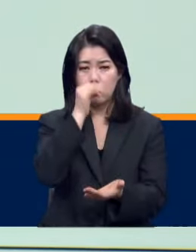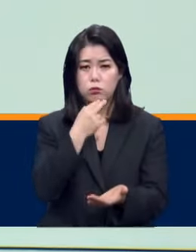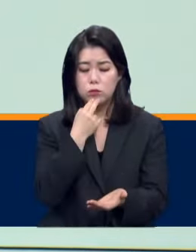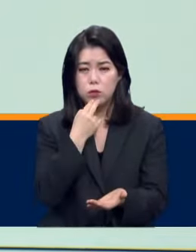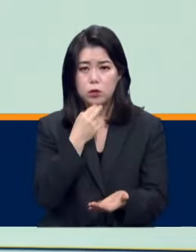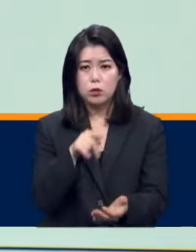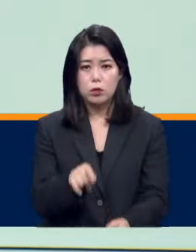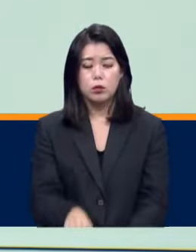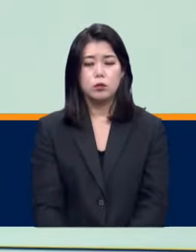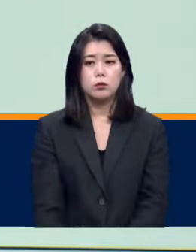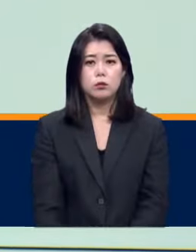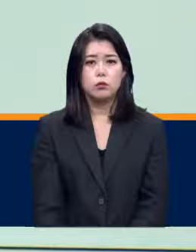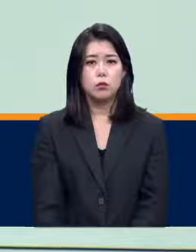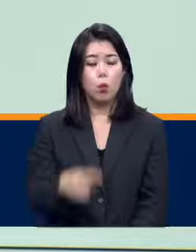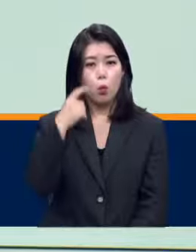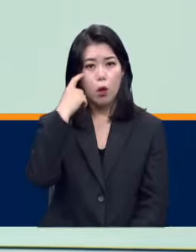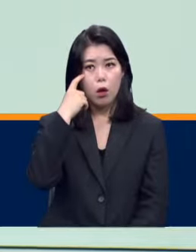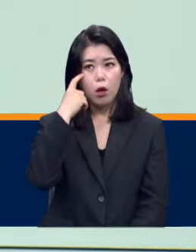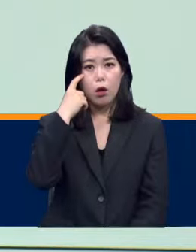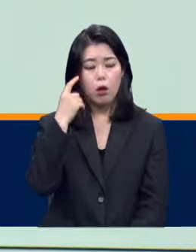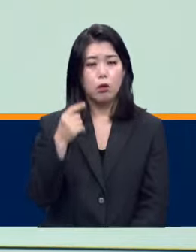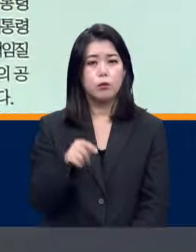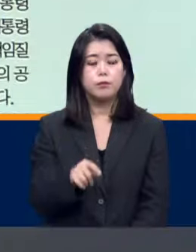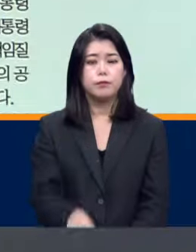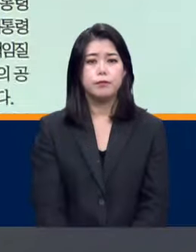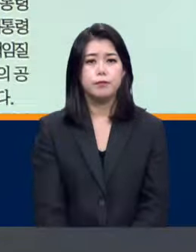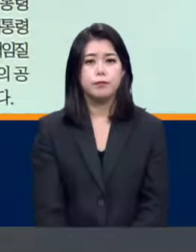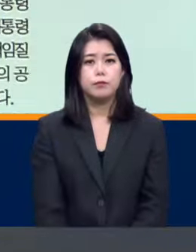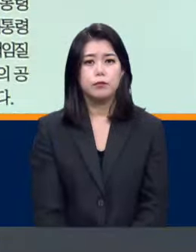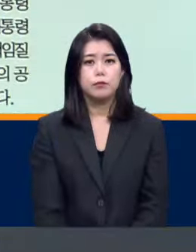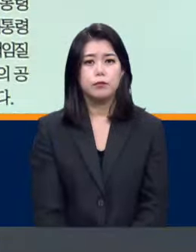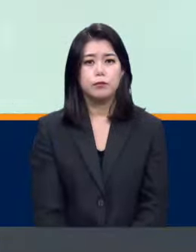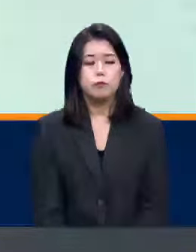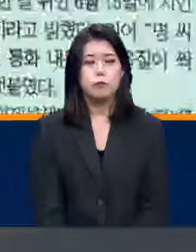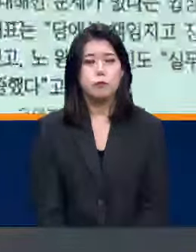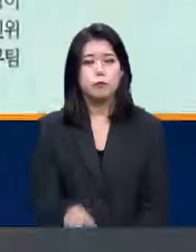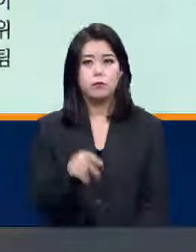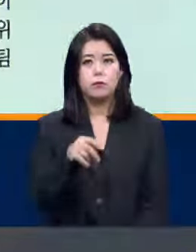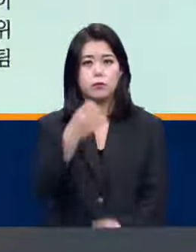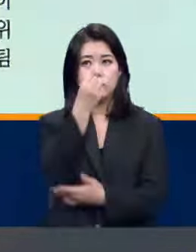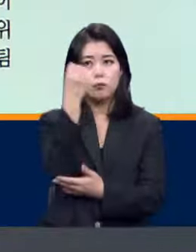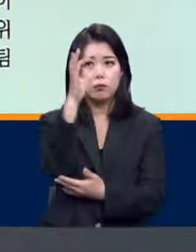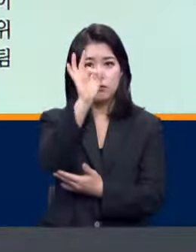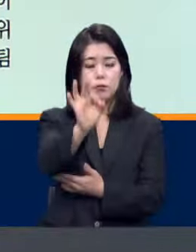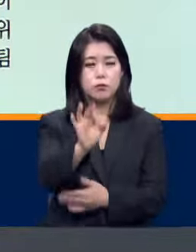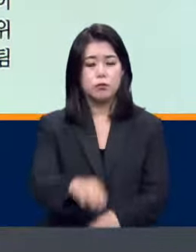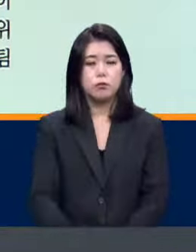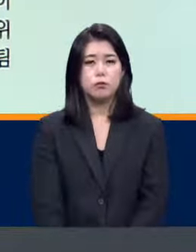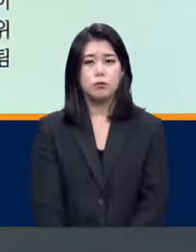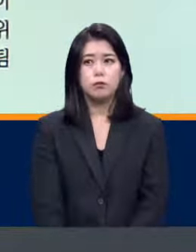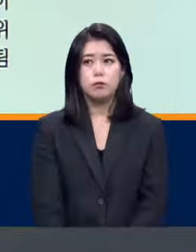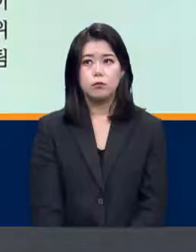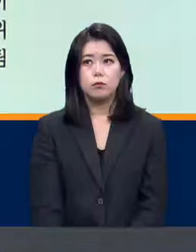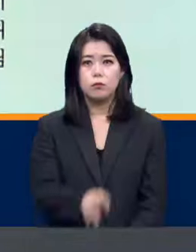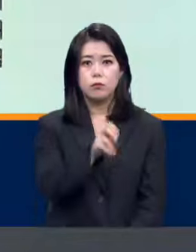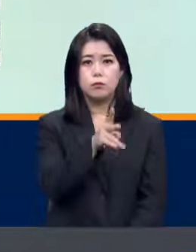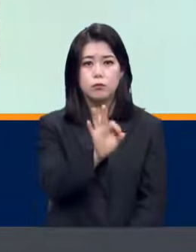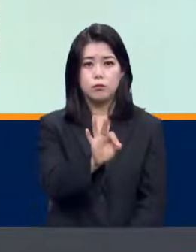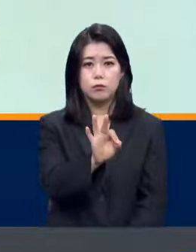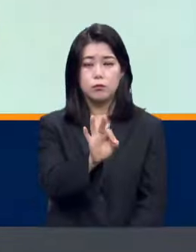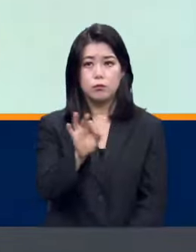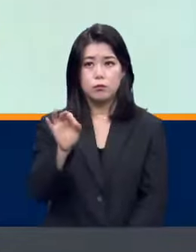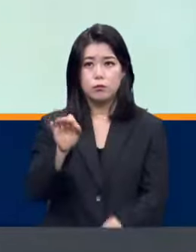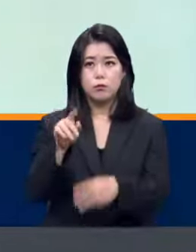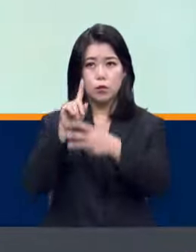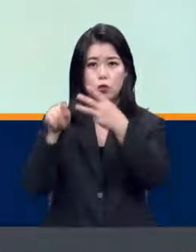생각이 들 수 있어요 왜이 기사가 동화이면 같이 좀 볼까요 동화 이면에요 얘기가 나와요 명시 윤